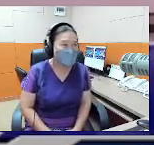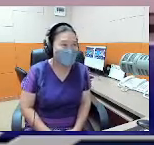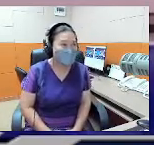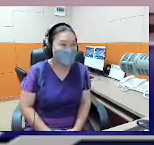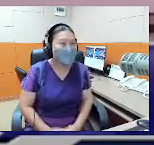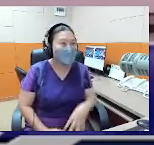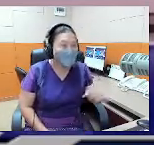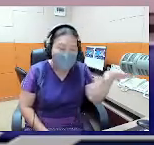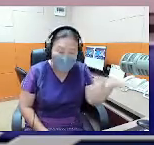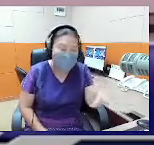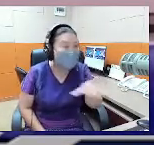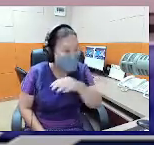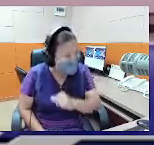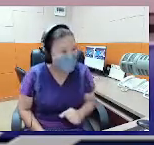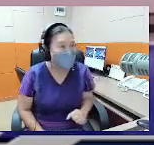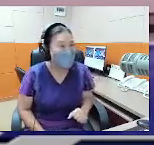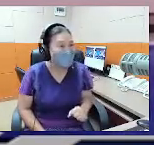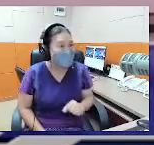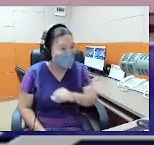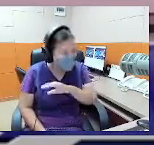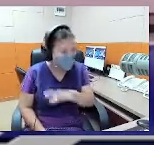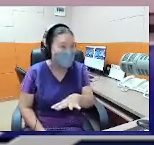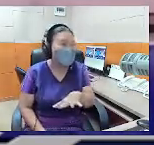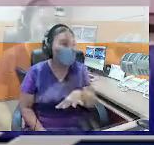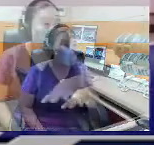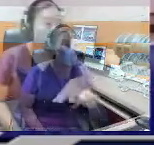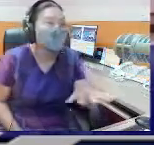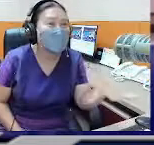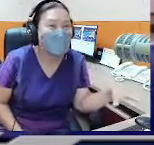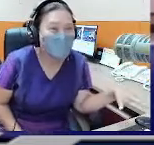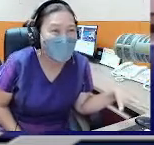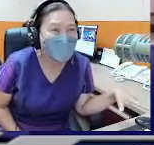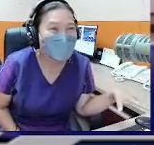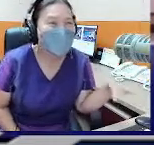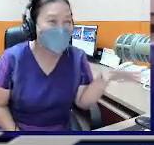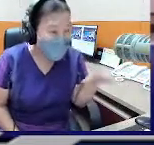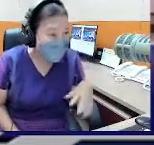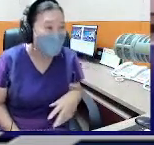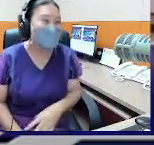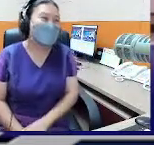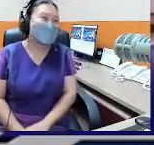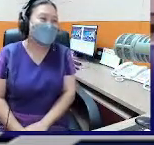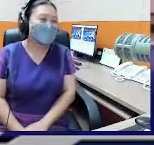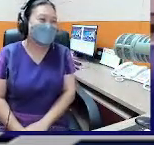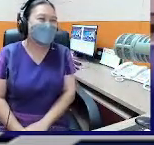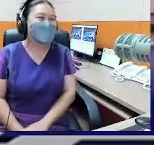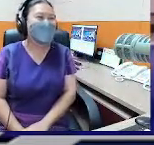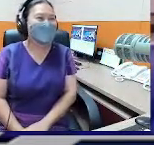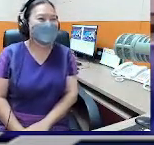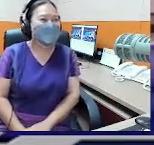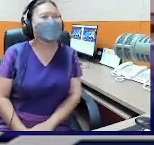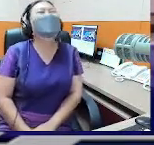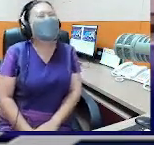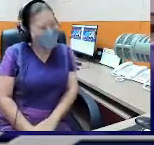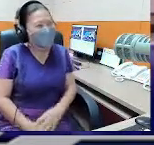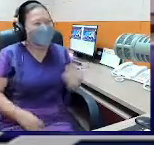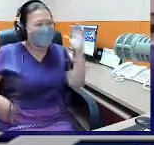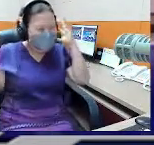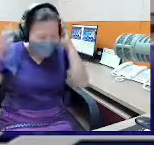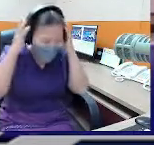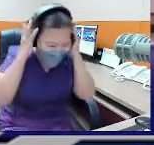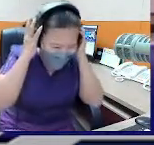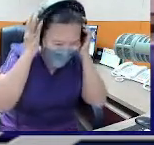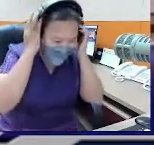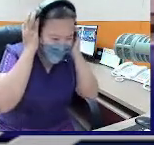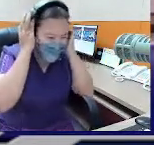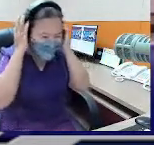ะอาจารย์น้องๆที่มาเรียนกับเรามีสิทธิ์ที่จะไปเป็นผู้ประกอบการอายุน้อยร้อยล้านได้ใช่ไหมคะ มีโอกาสค่ะหลายคน